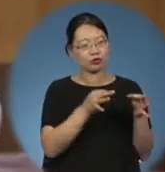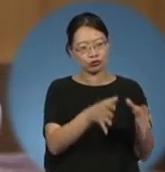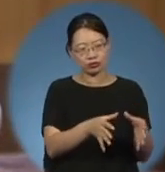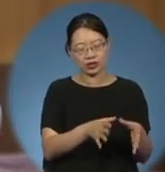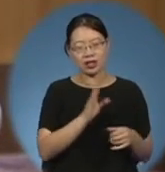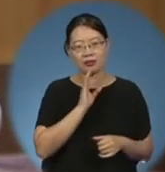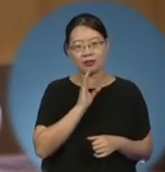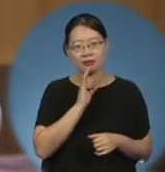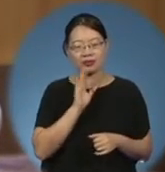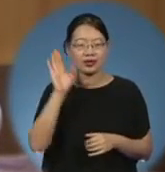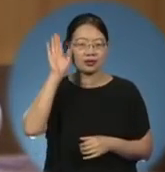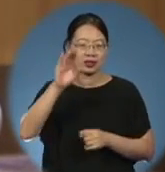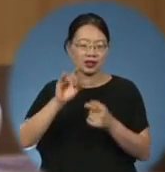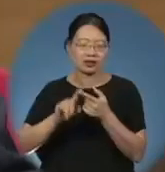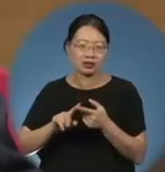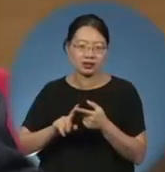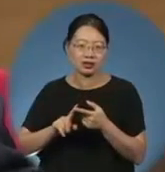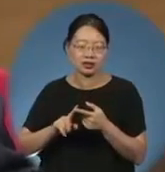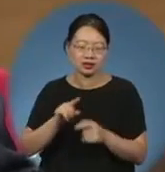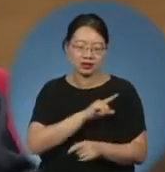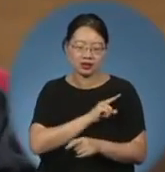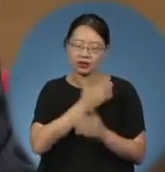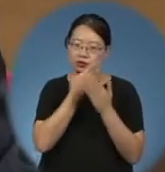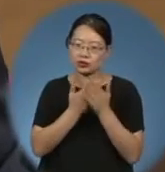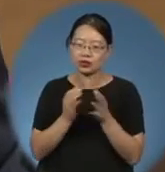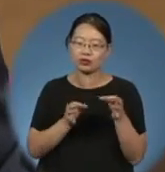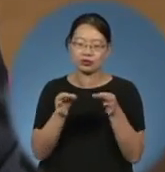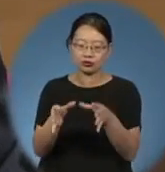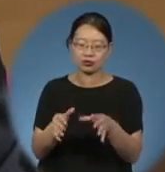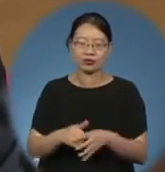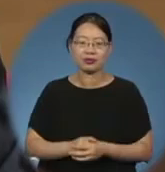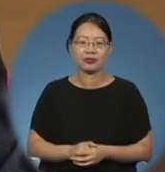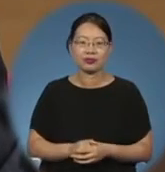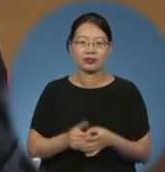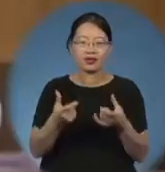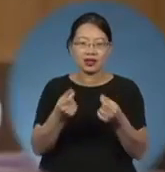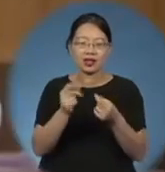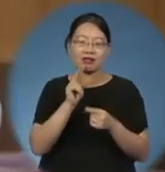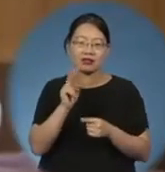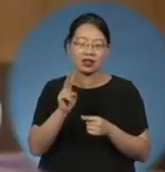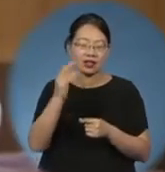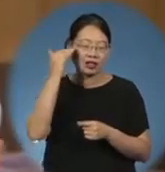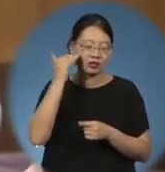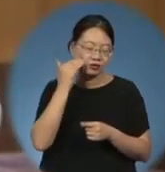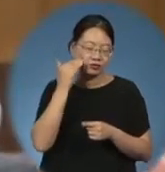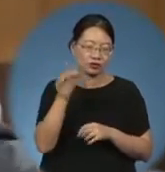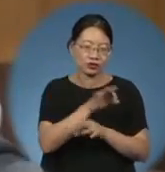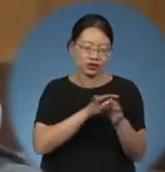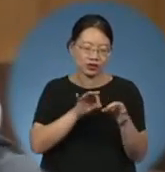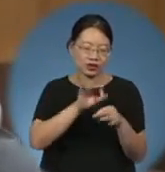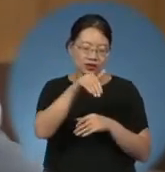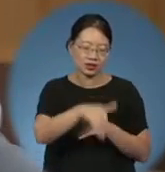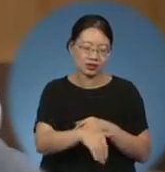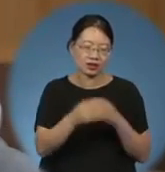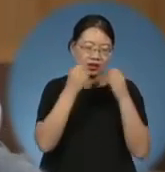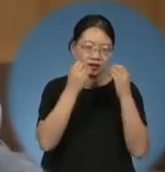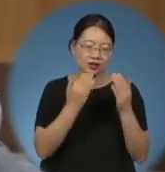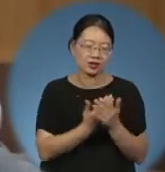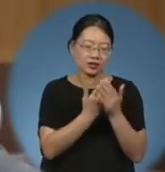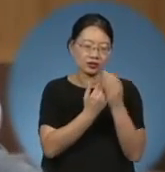주어 그렇습니다 미래에 대한 가장 중요한 투자 라고 생각 그렇게 해야 요즘 뭐 우리 경제 침체에 뭐